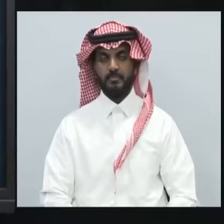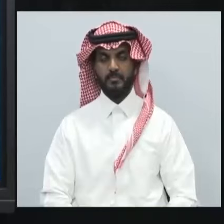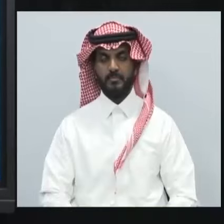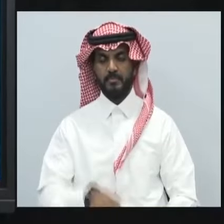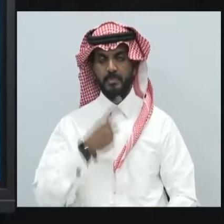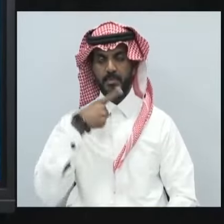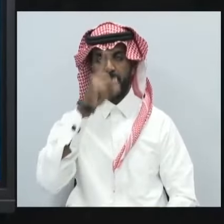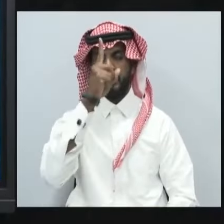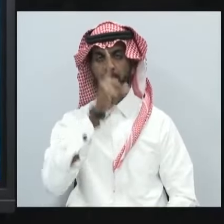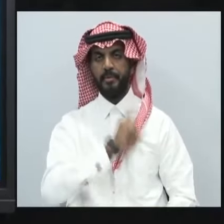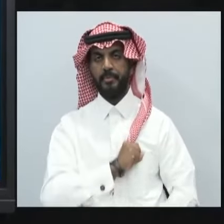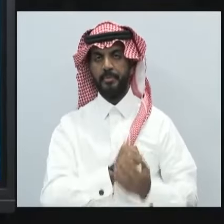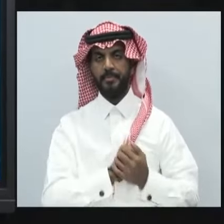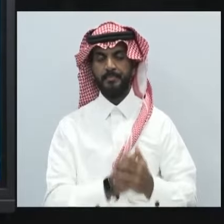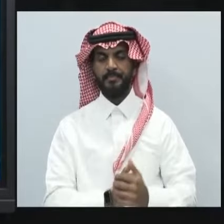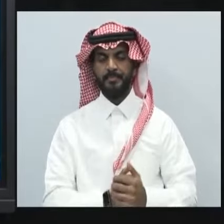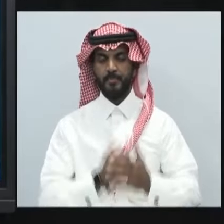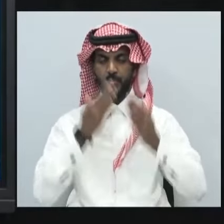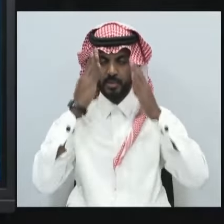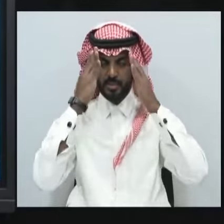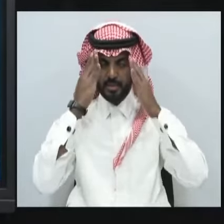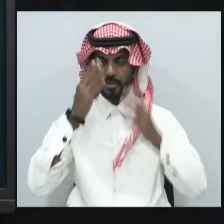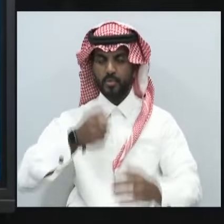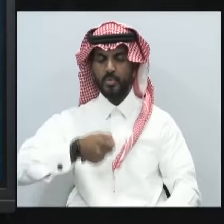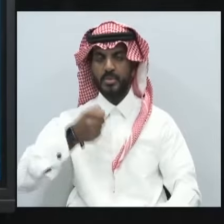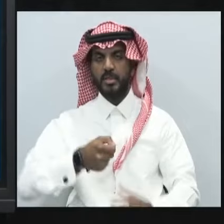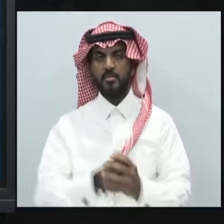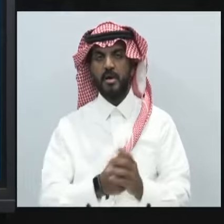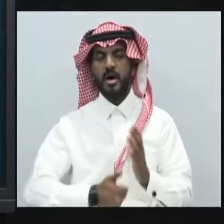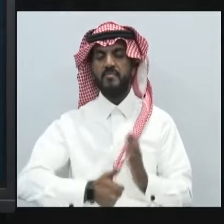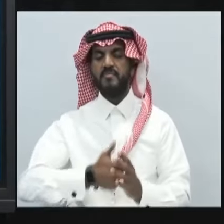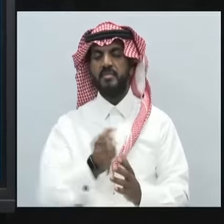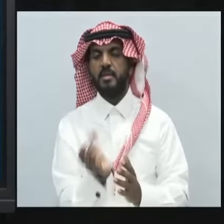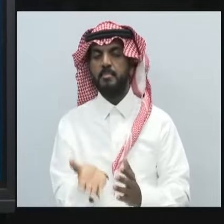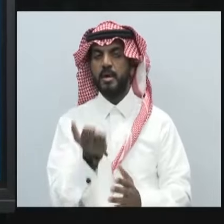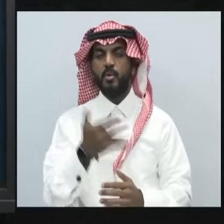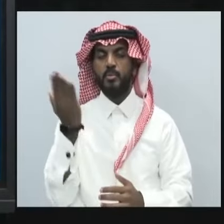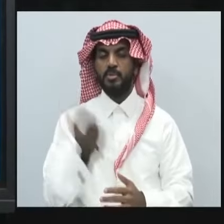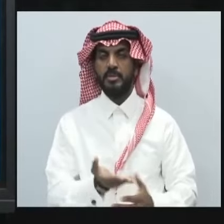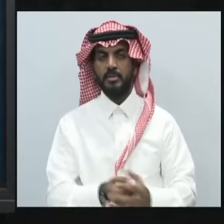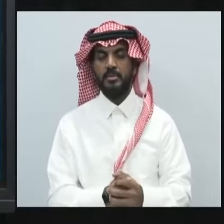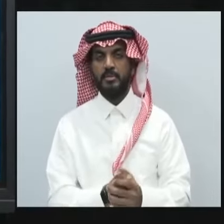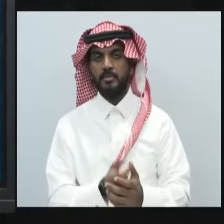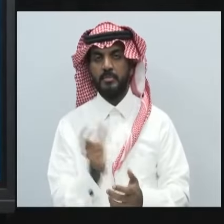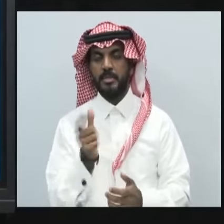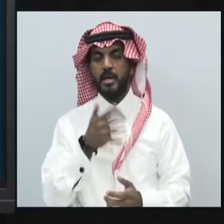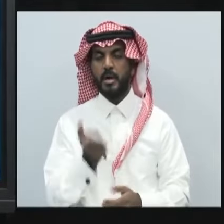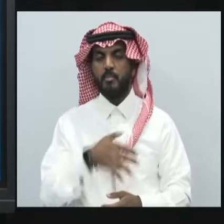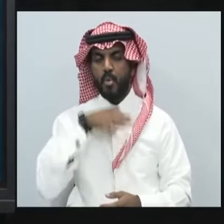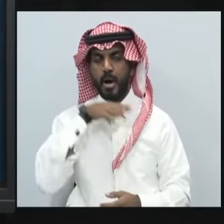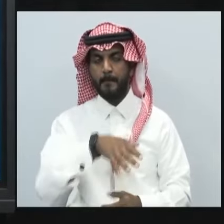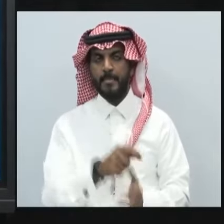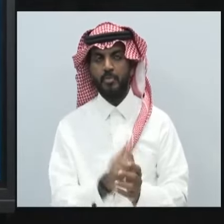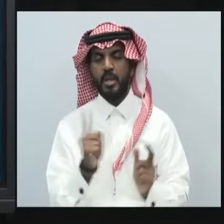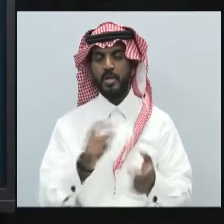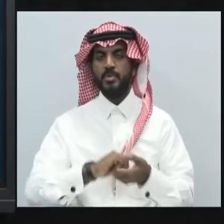بسم الله الرحمن الرحيم والصلاه والسلام على اشرف الانبياء والمرسلين نبينا محمد عليه وعلى